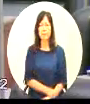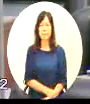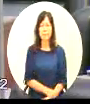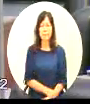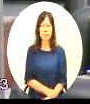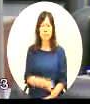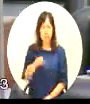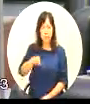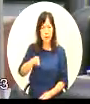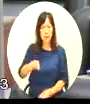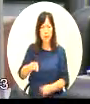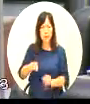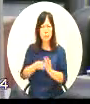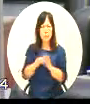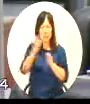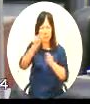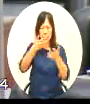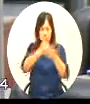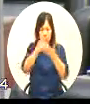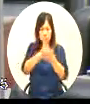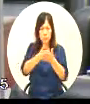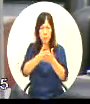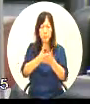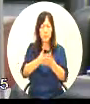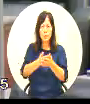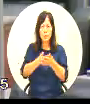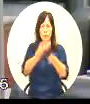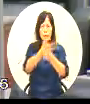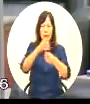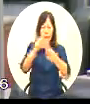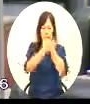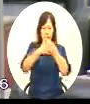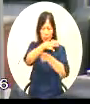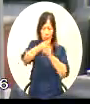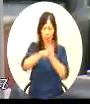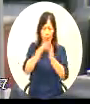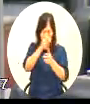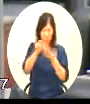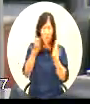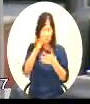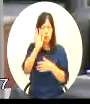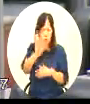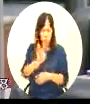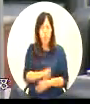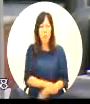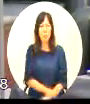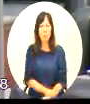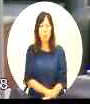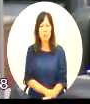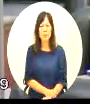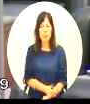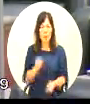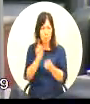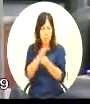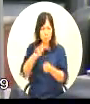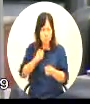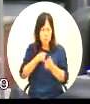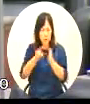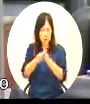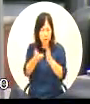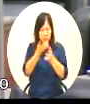这个部分一张图就让我们的环保局可以看得很清楚。当然我知道我们在保安部门咨询的时候，局长